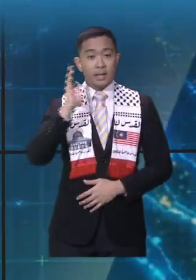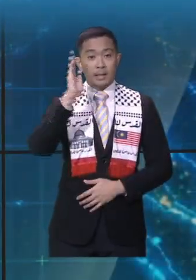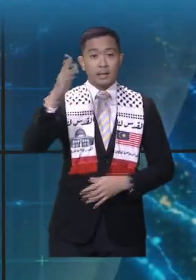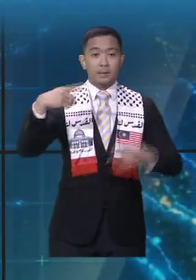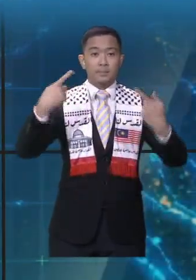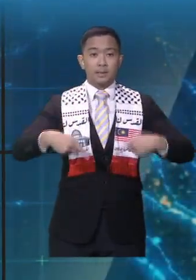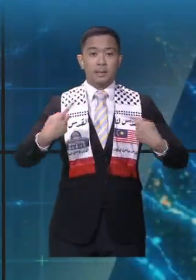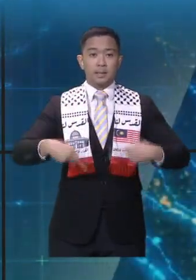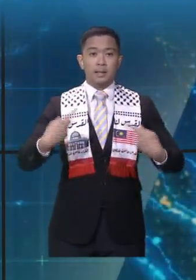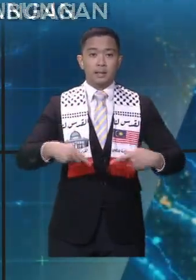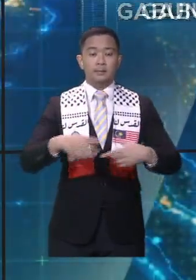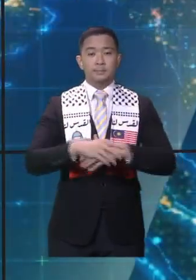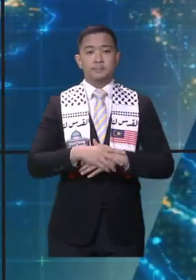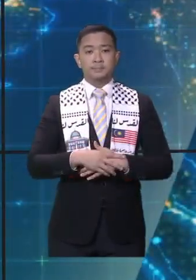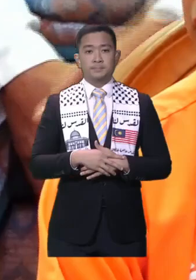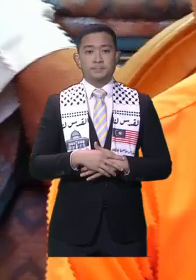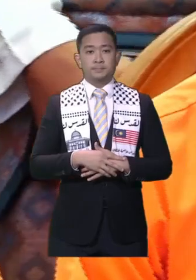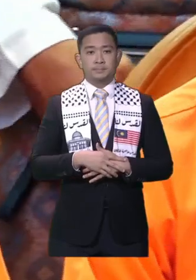bertanding.